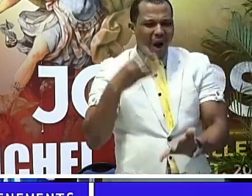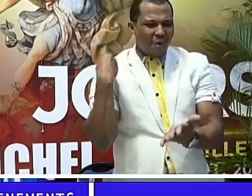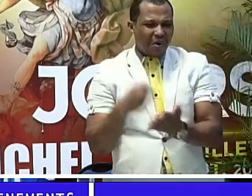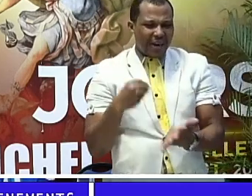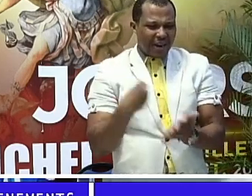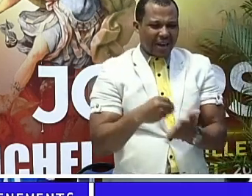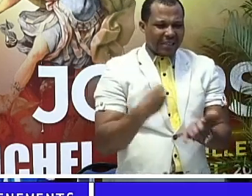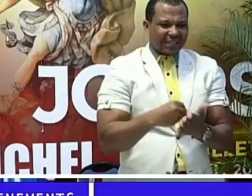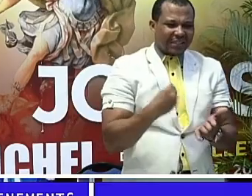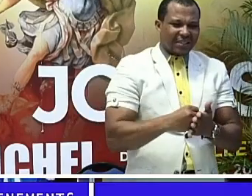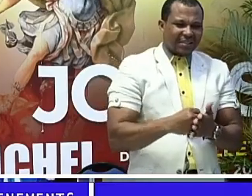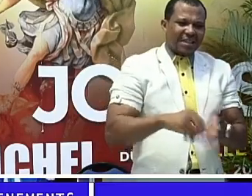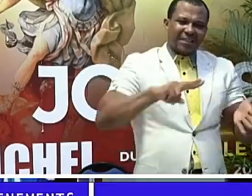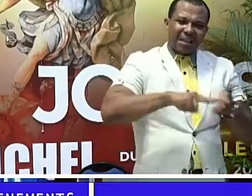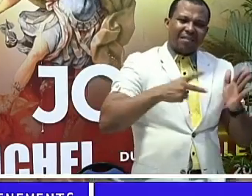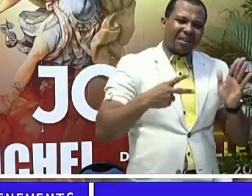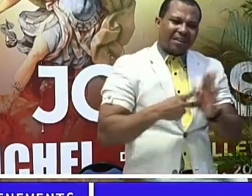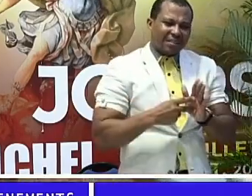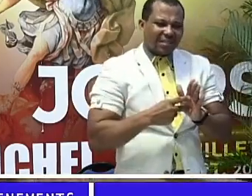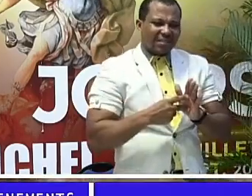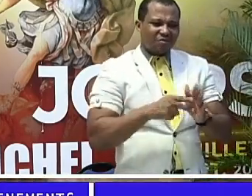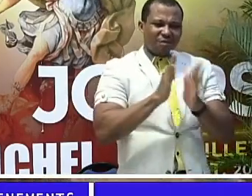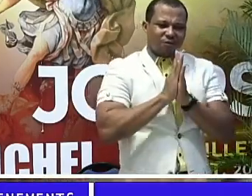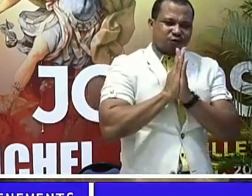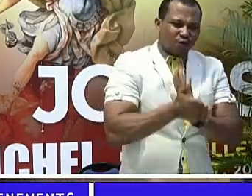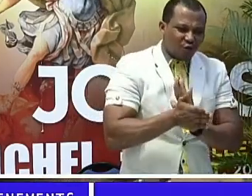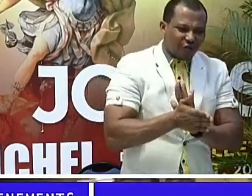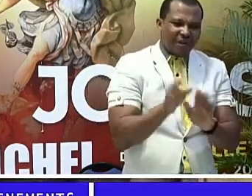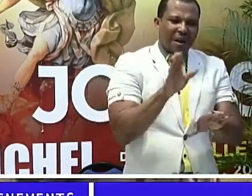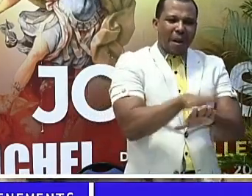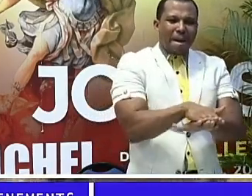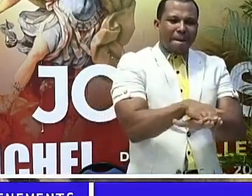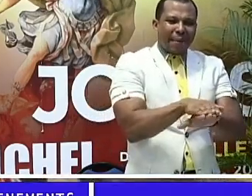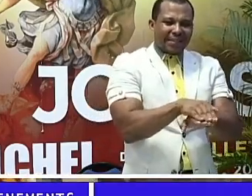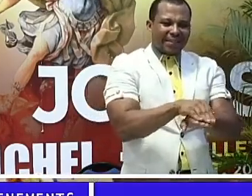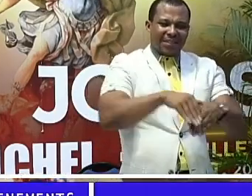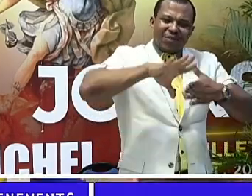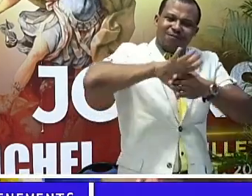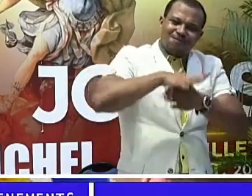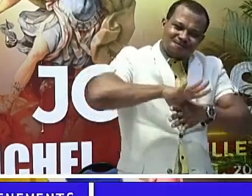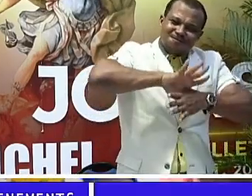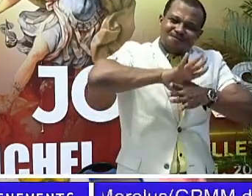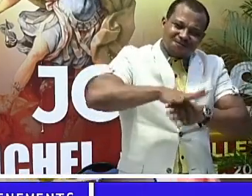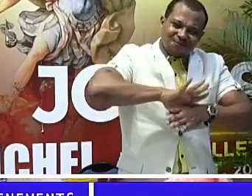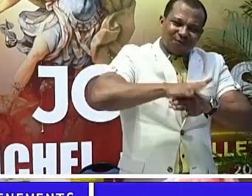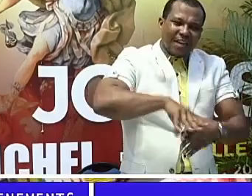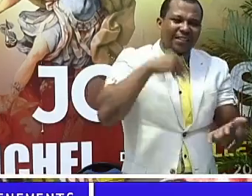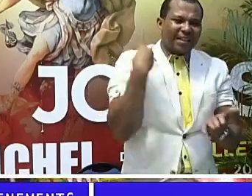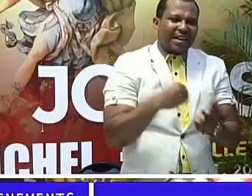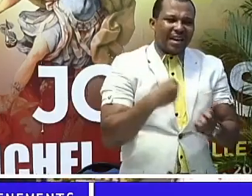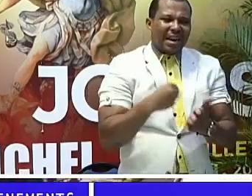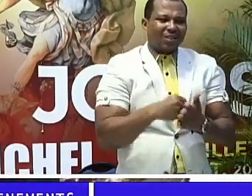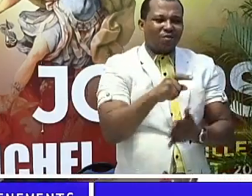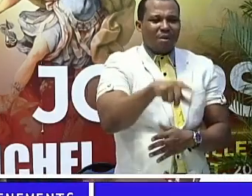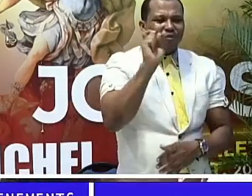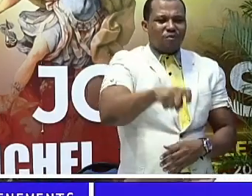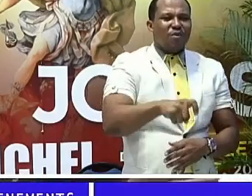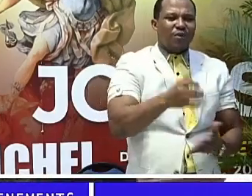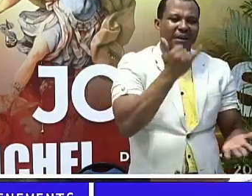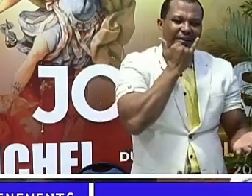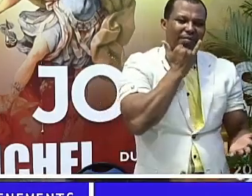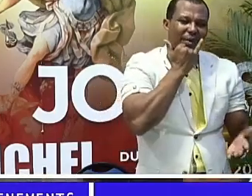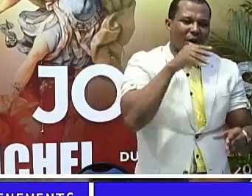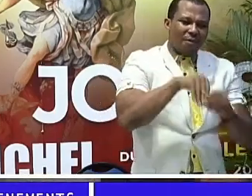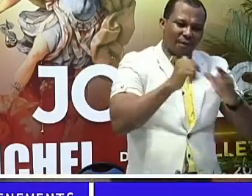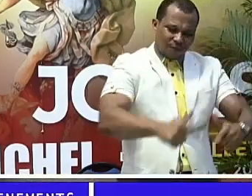a zafou vin homosexuel, zafou ton n'importe vis, zafou vin lesbienne, c'est quoi vous besoin? Pas quitter malheur, ça arrive où? Dans la vie,